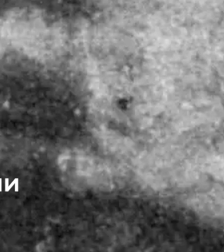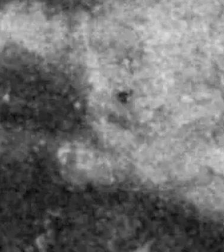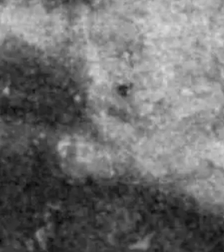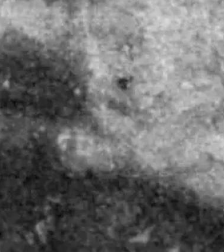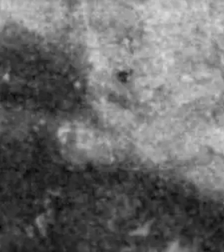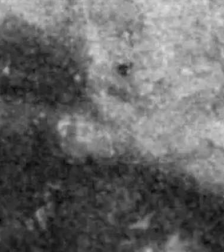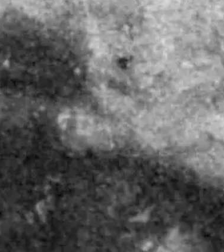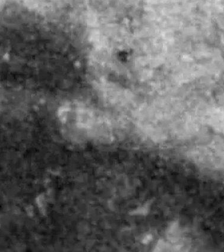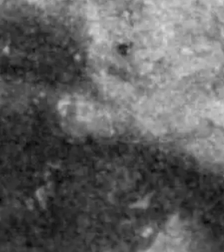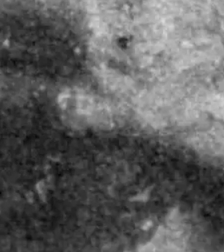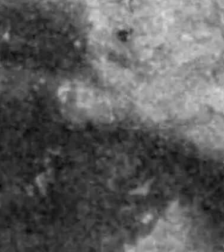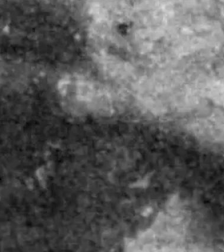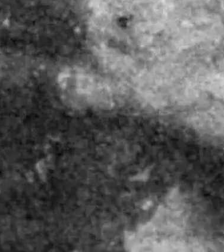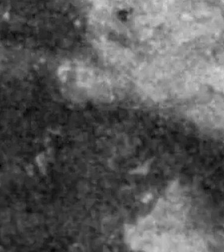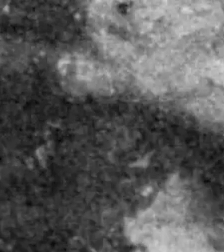царевича.